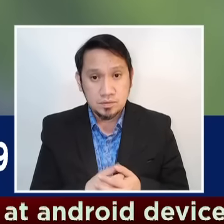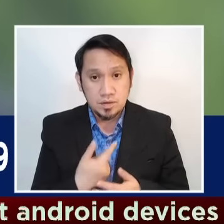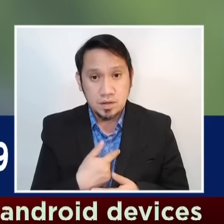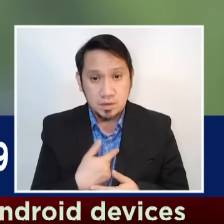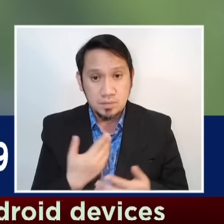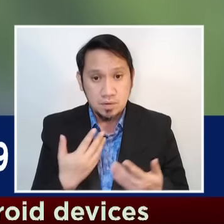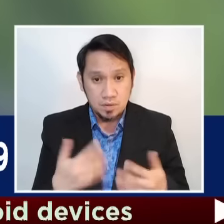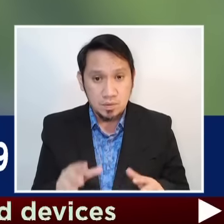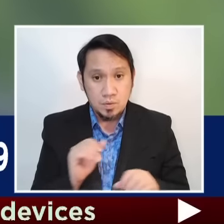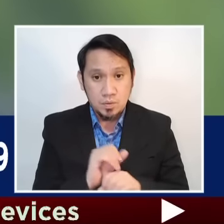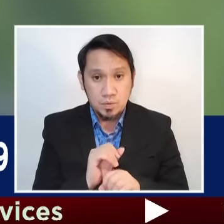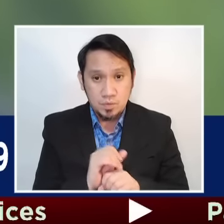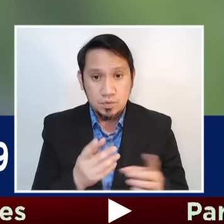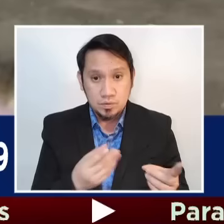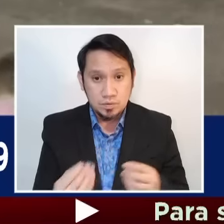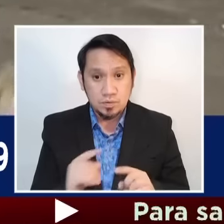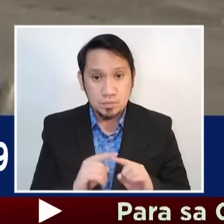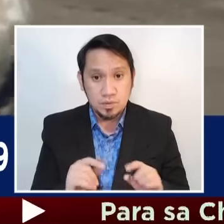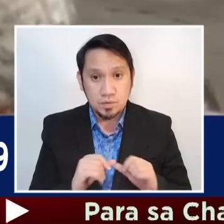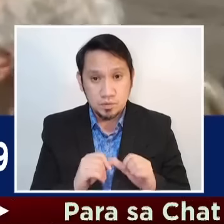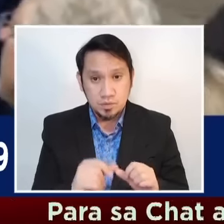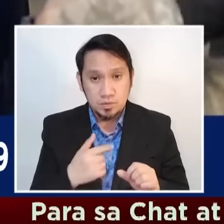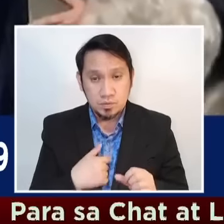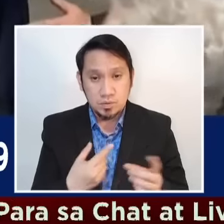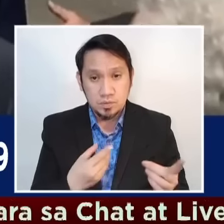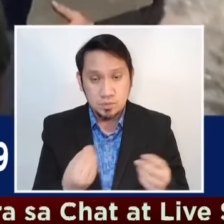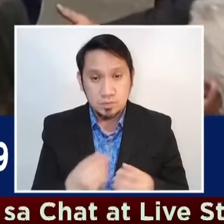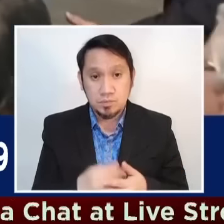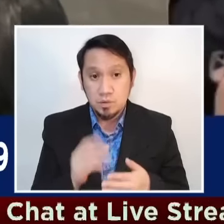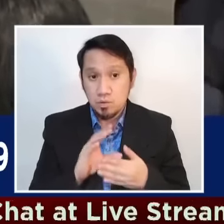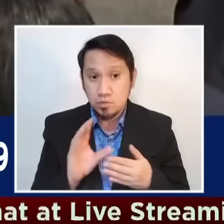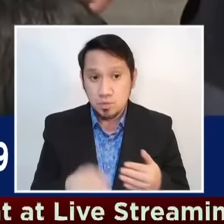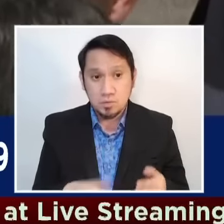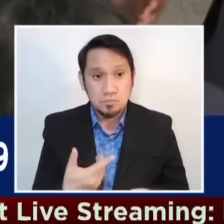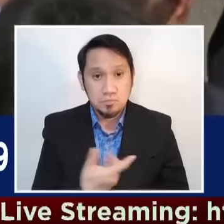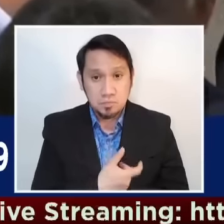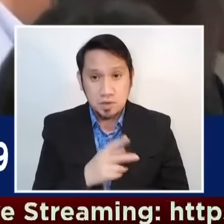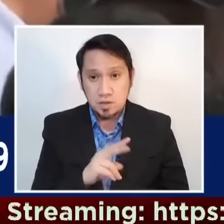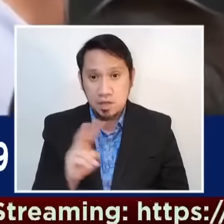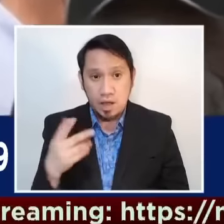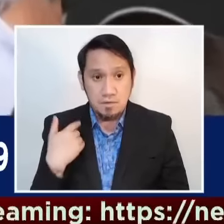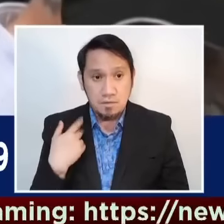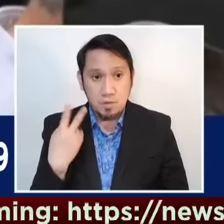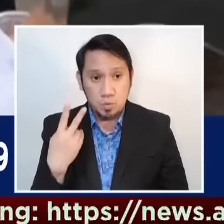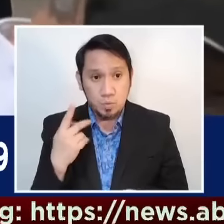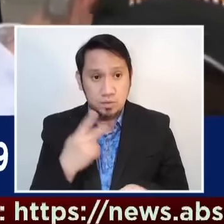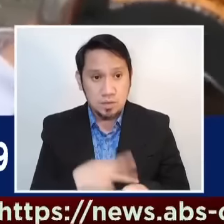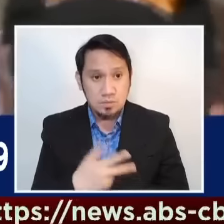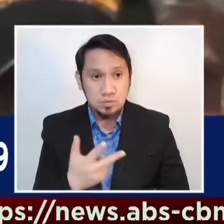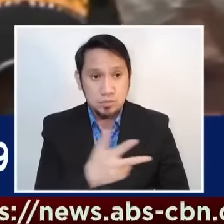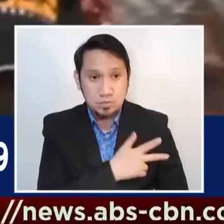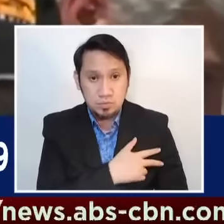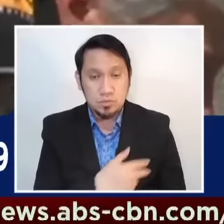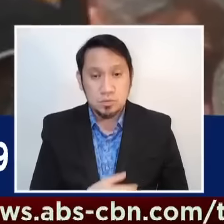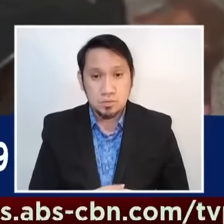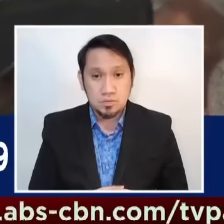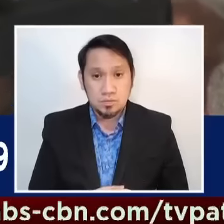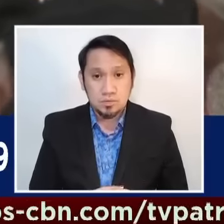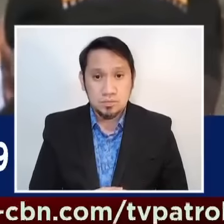a lot of work done, going to continue to get it done. Fully vaccinated at may dalawang booster shots ang 79 na taong gulang na Pangulo ng